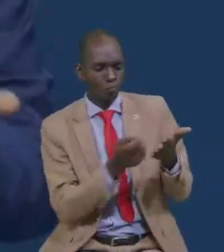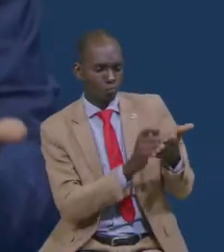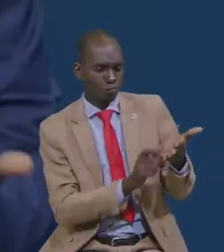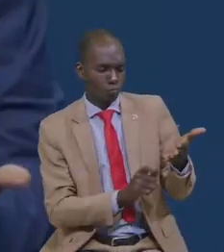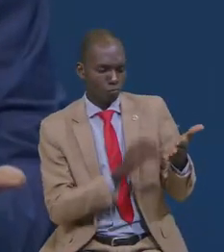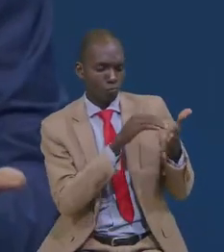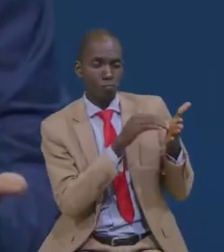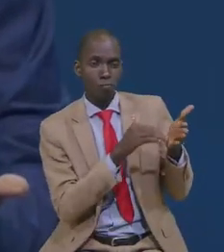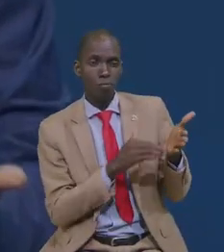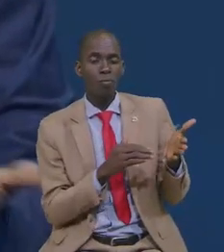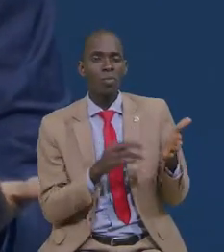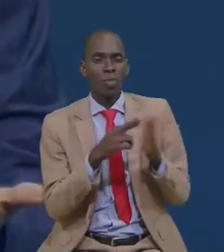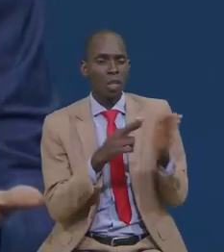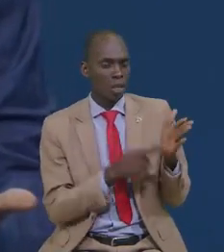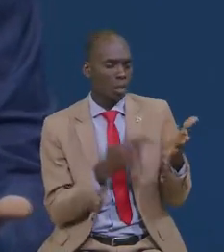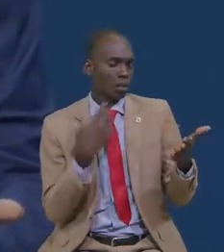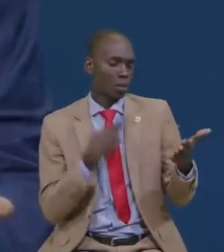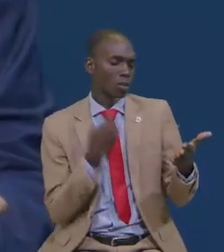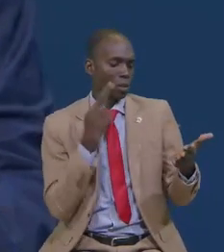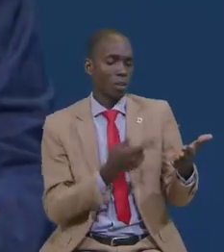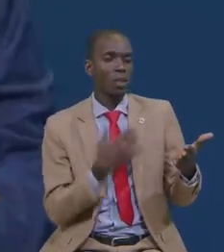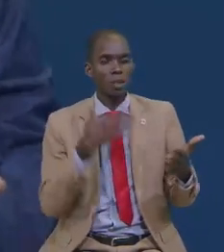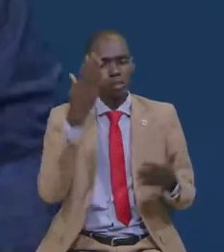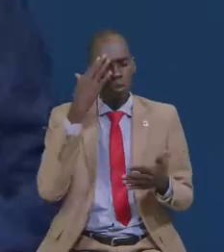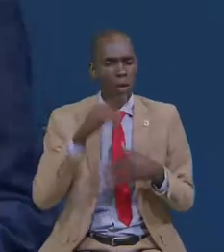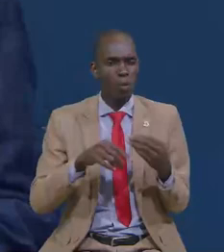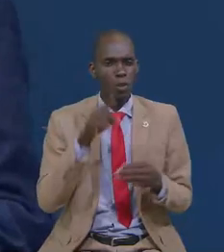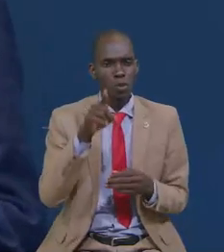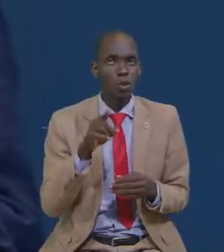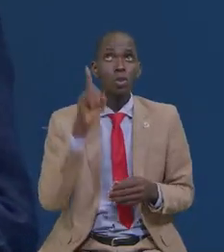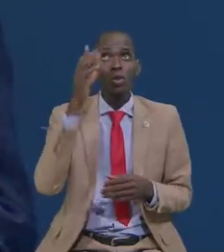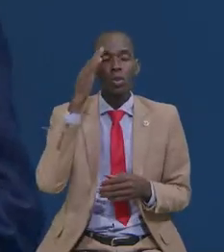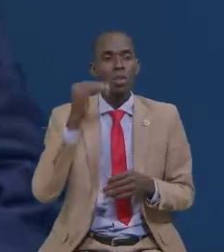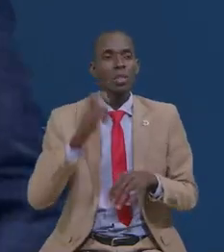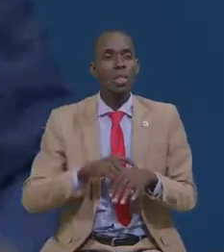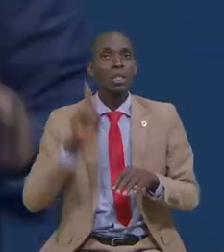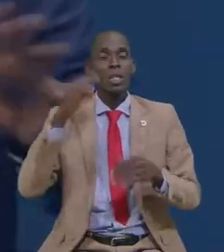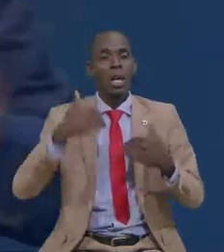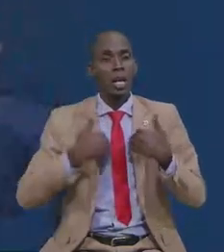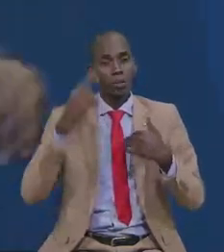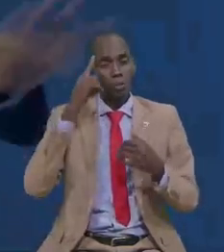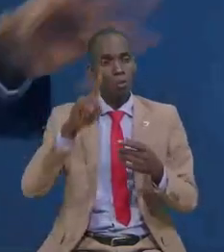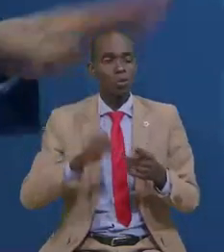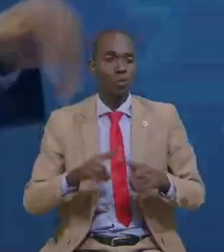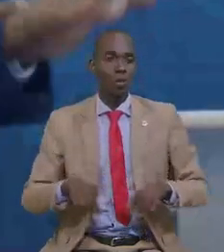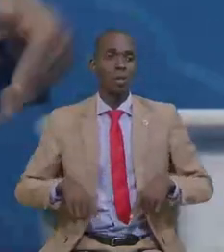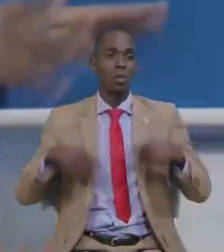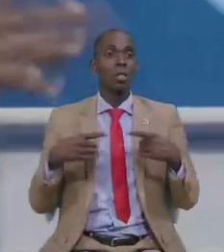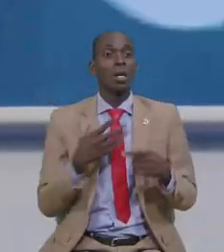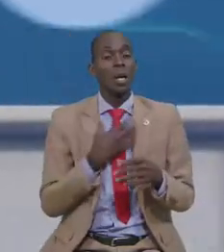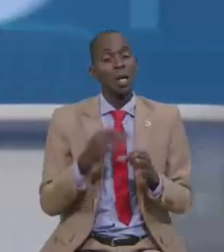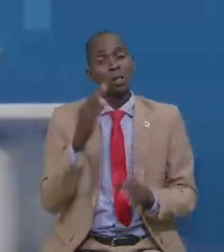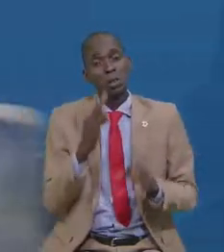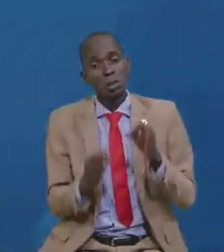il vient à toi au moment de la création. Dieu te connaît, il sait le temps qu'il t'a donné à passer sur